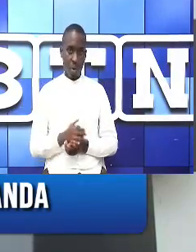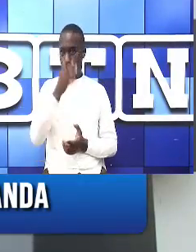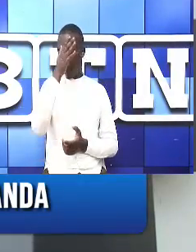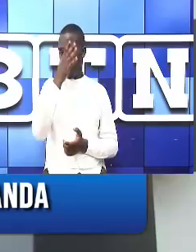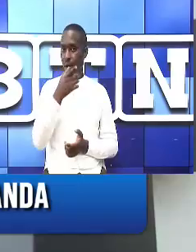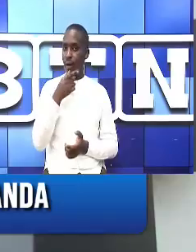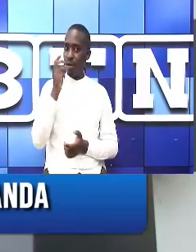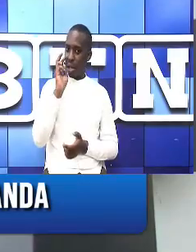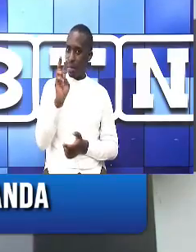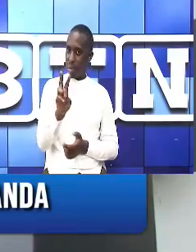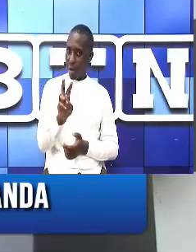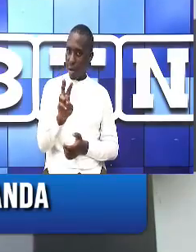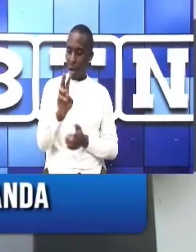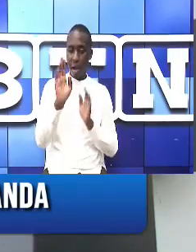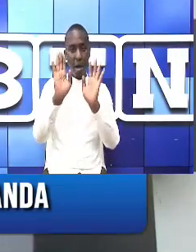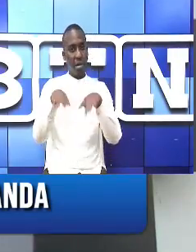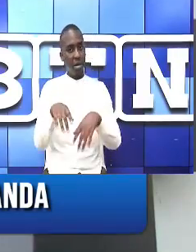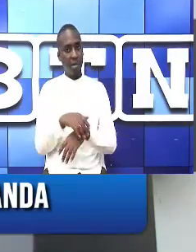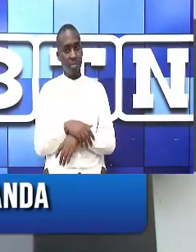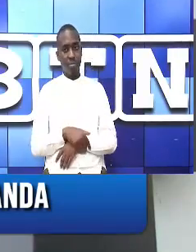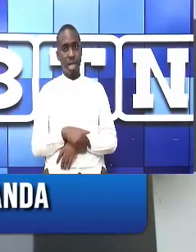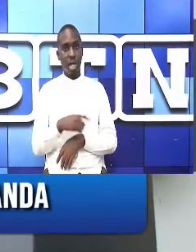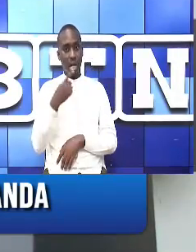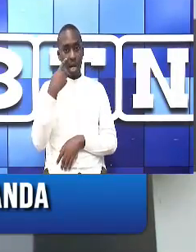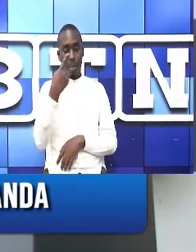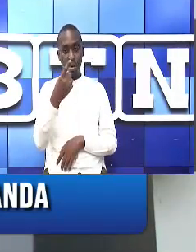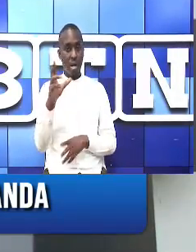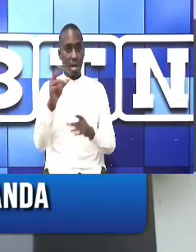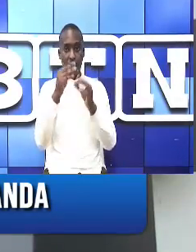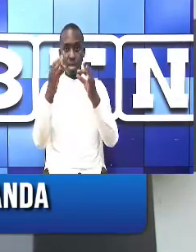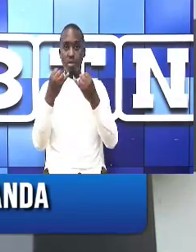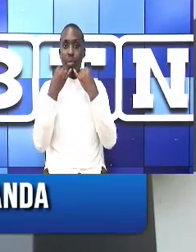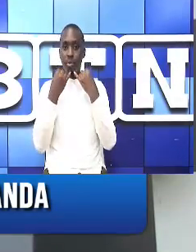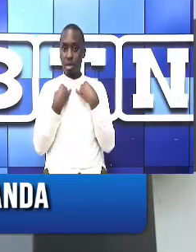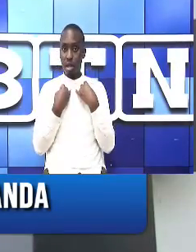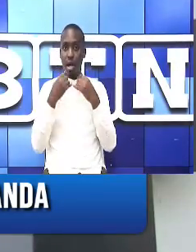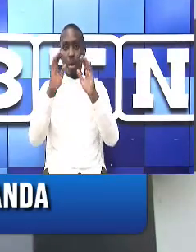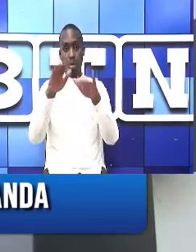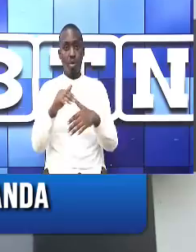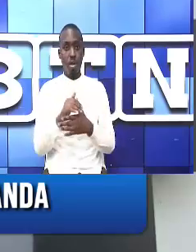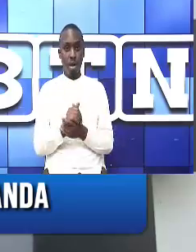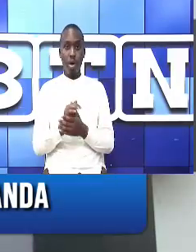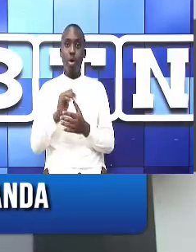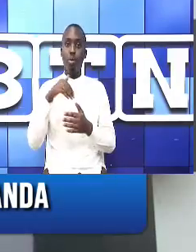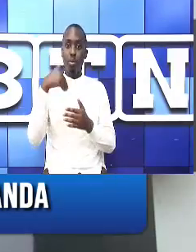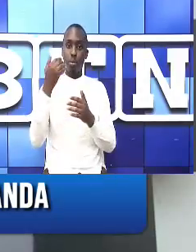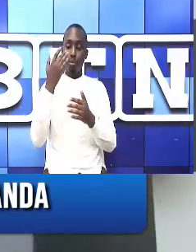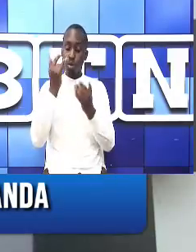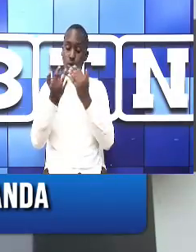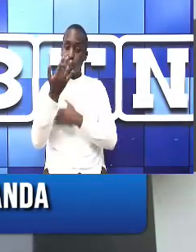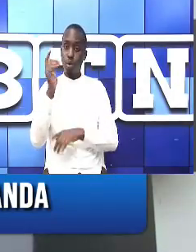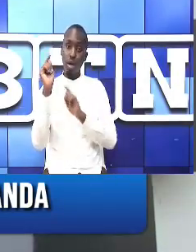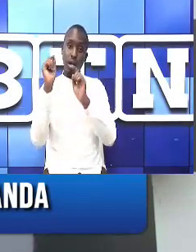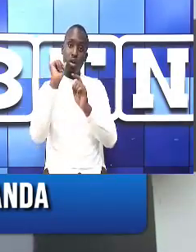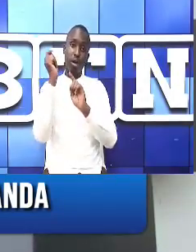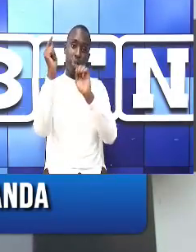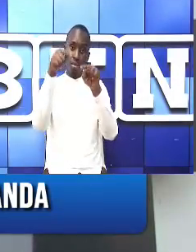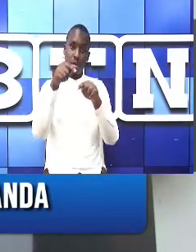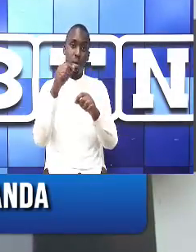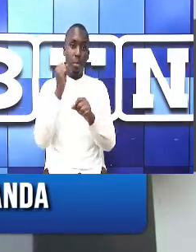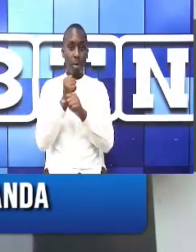byakandi bakanyitegereza akandeka abona nta kintu ambwiye nkamwihorera bugake ngasubirayo